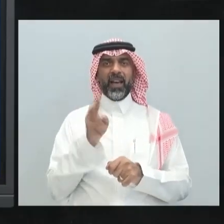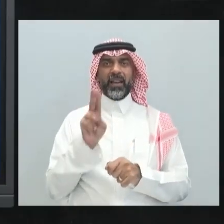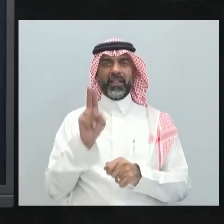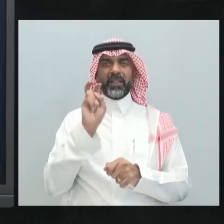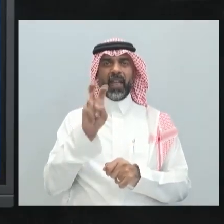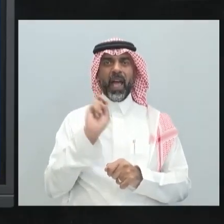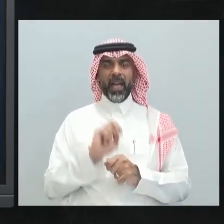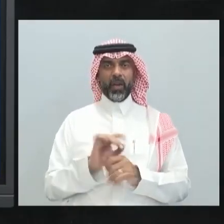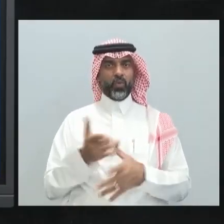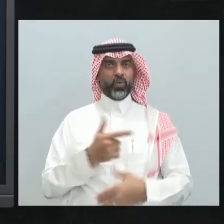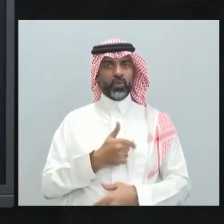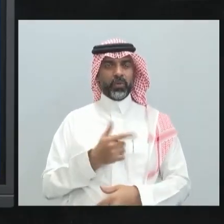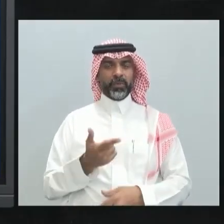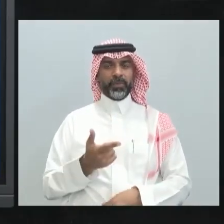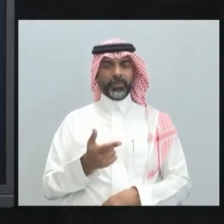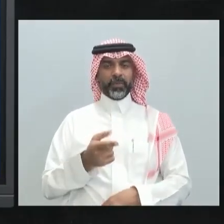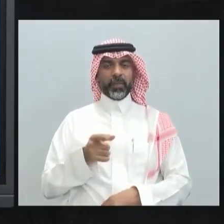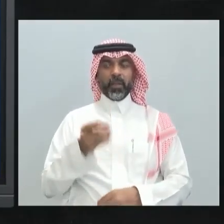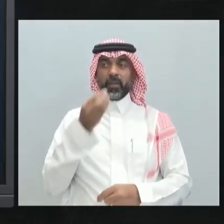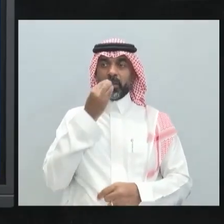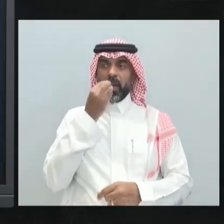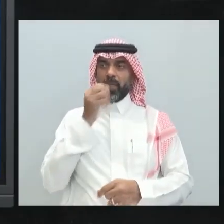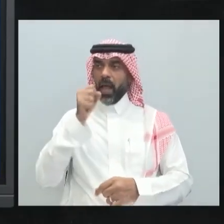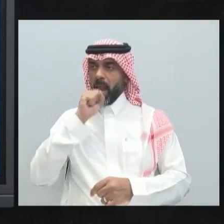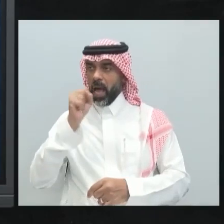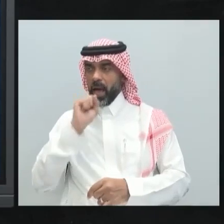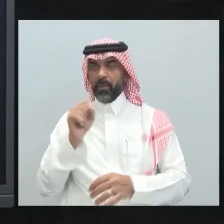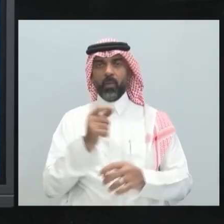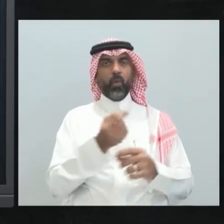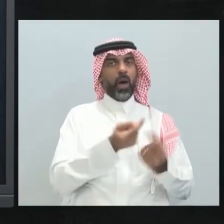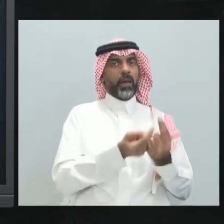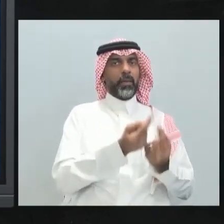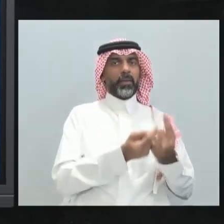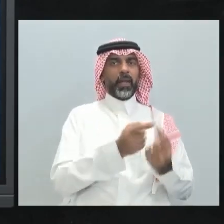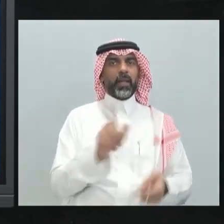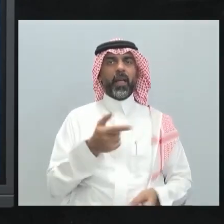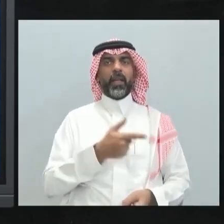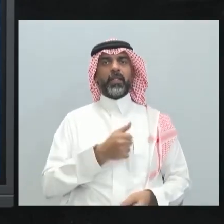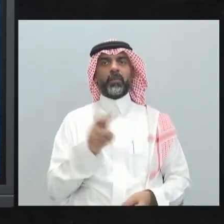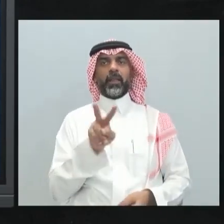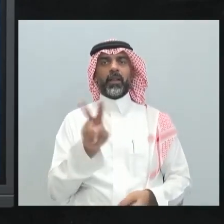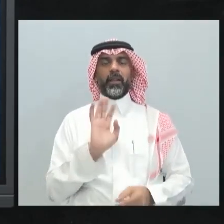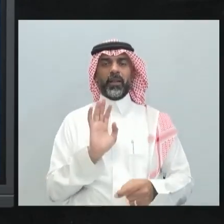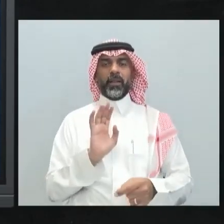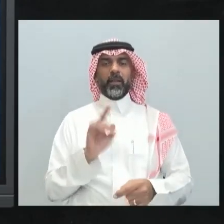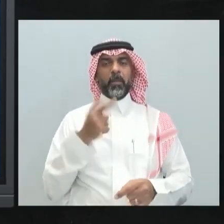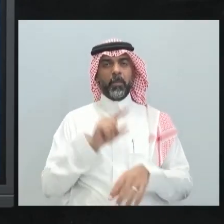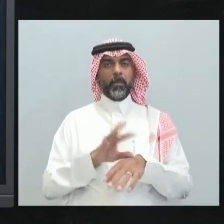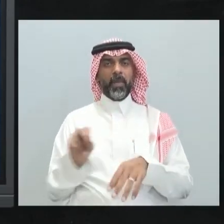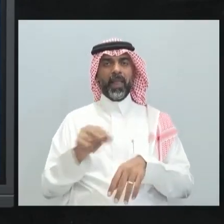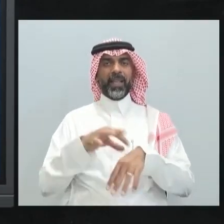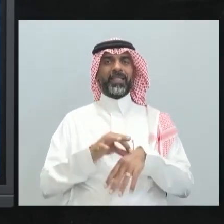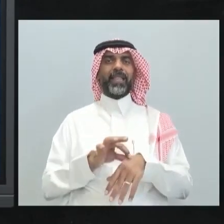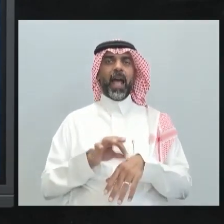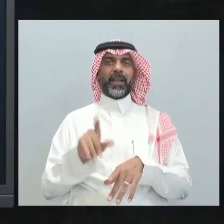جديد المخلوقات القارته هي التي تتغذى على اللحوم وتتغذى على النباتات نسميها مخلوقات قارته الانسان كاحد